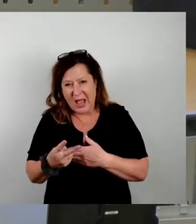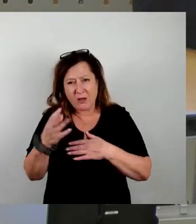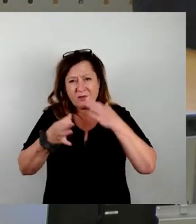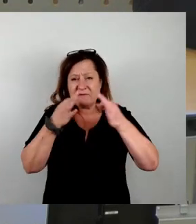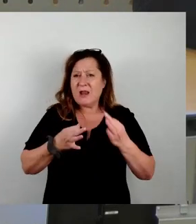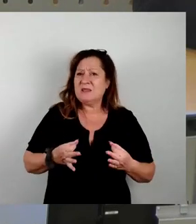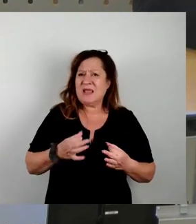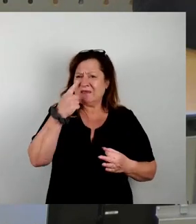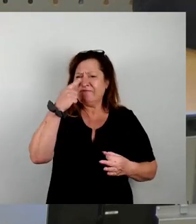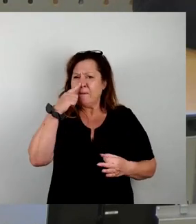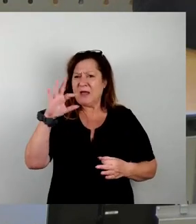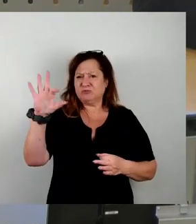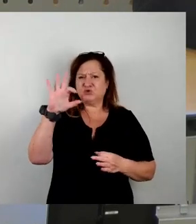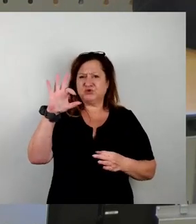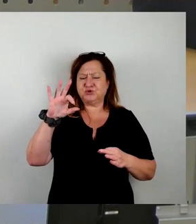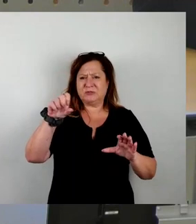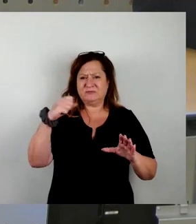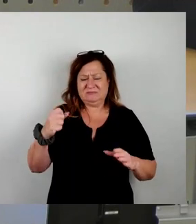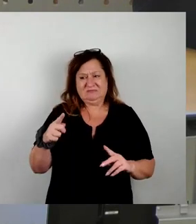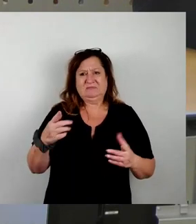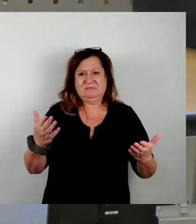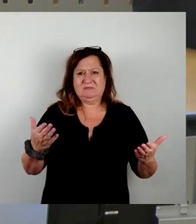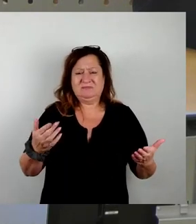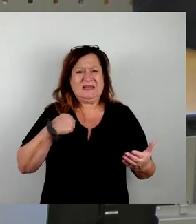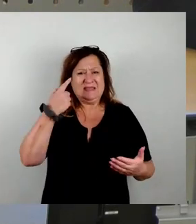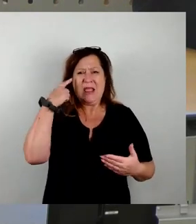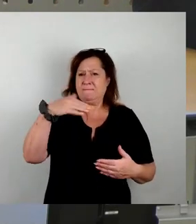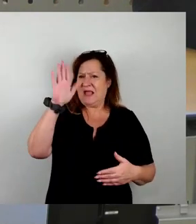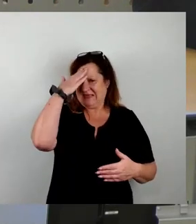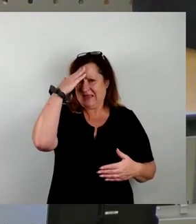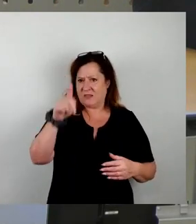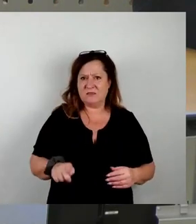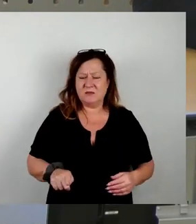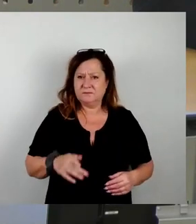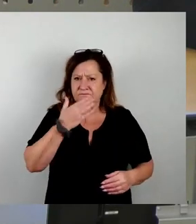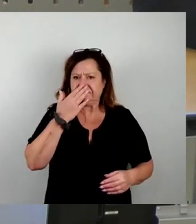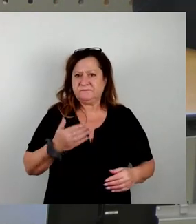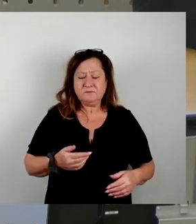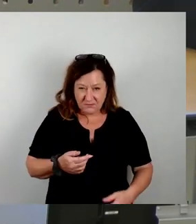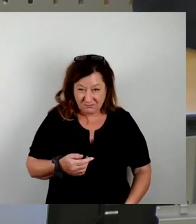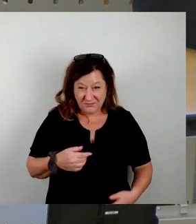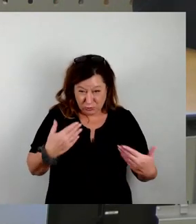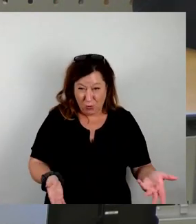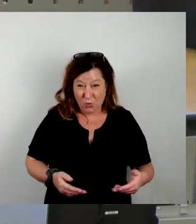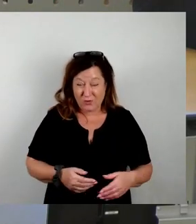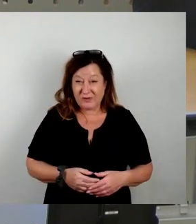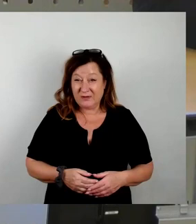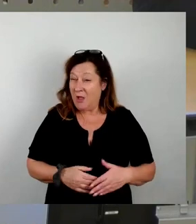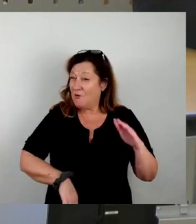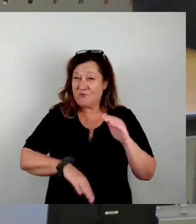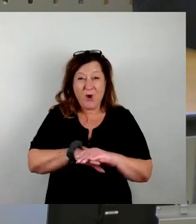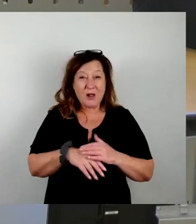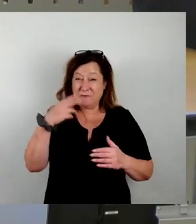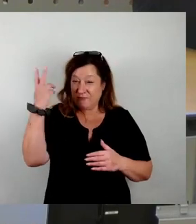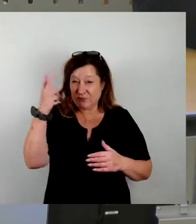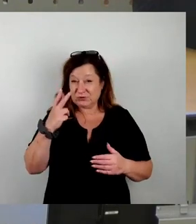und Türe irgendwie aufhält. Ich denke, die meisten von uns kennen das. Das sind keine Zustände. Das ist völlig klar und war völlig